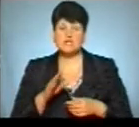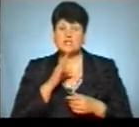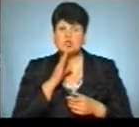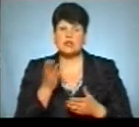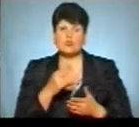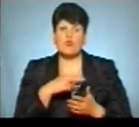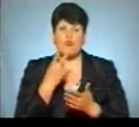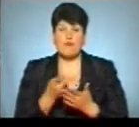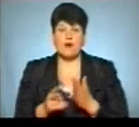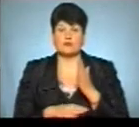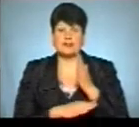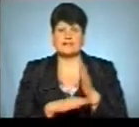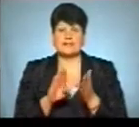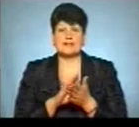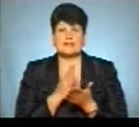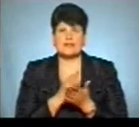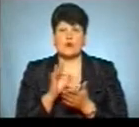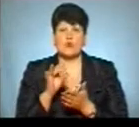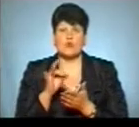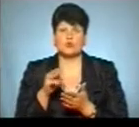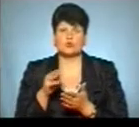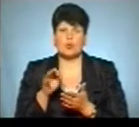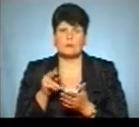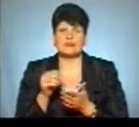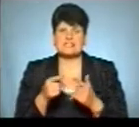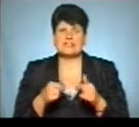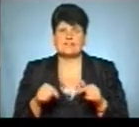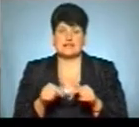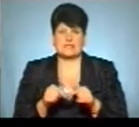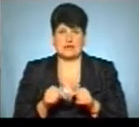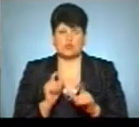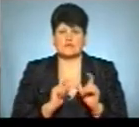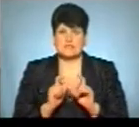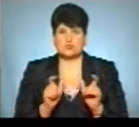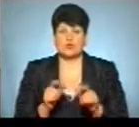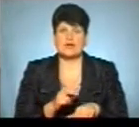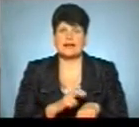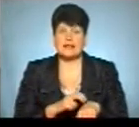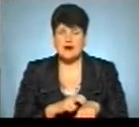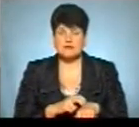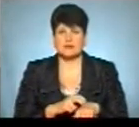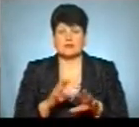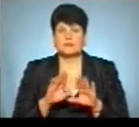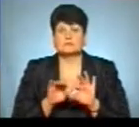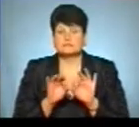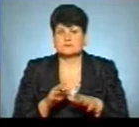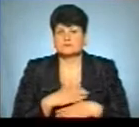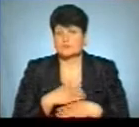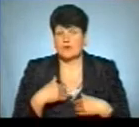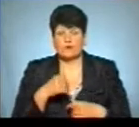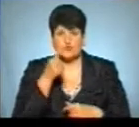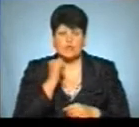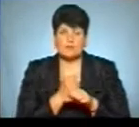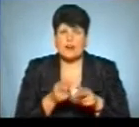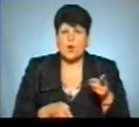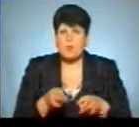дерево, перебуває в ортопедичному відділенні Тернопільської університетської лікарні. Давати коментарі травмована відмовилась. Вчора їй зробили